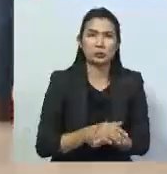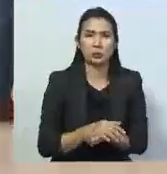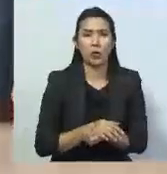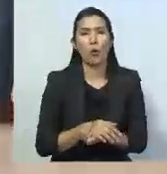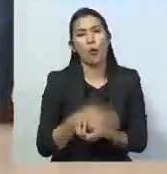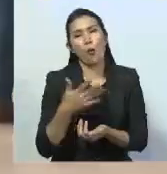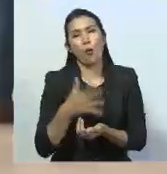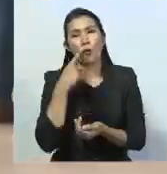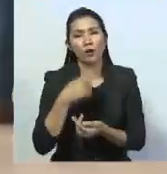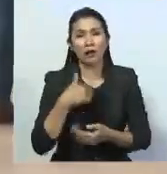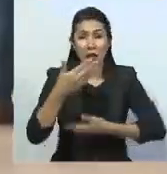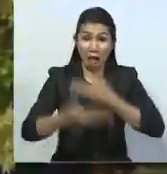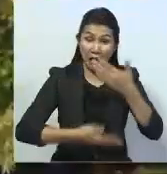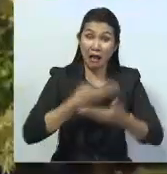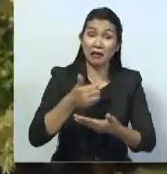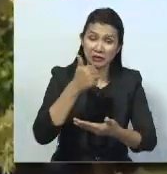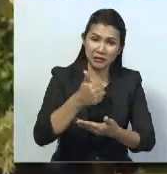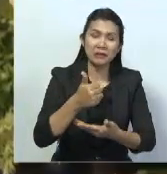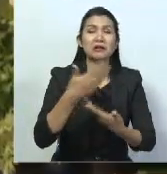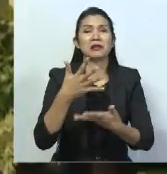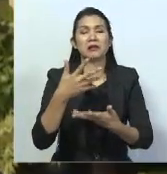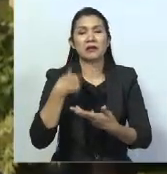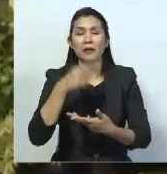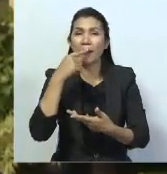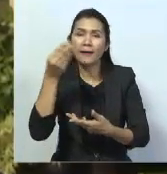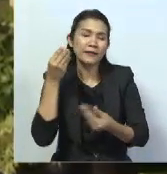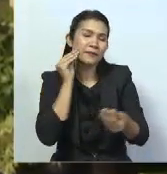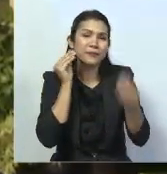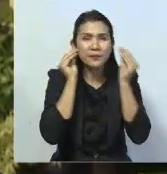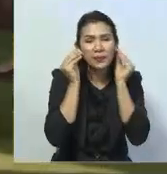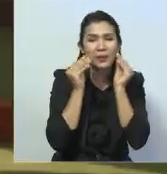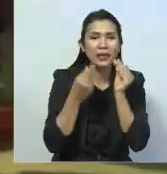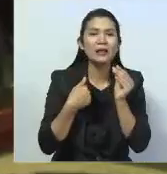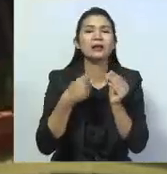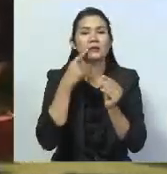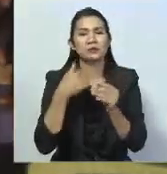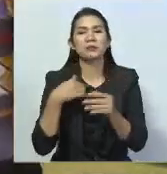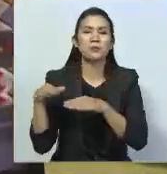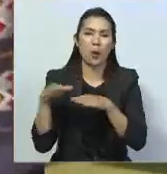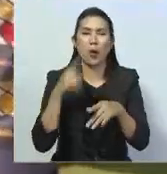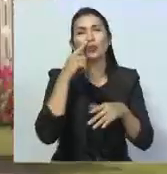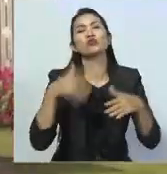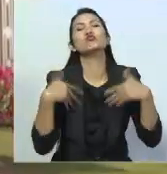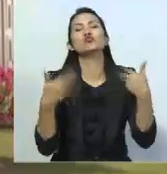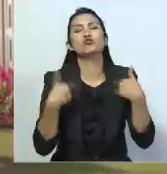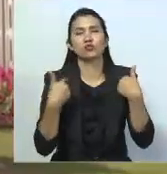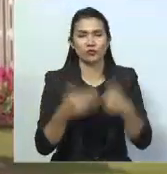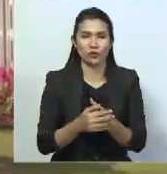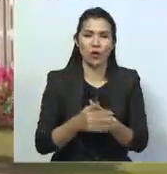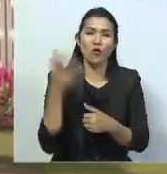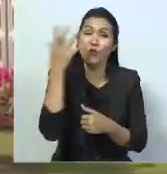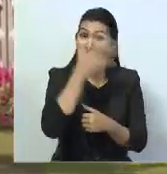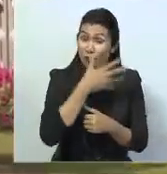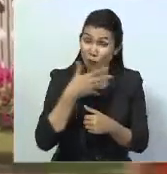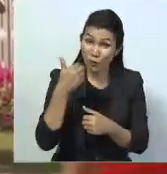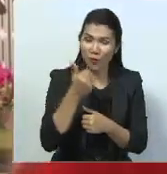กลายเป็นว่านอกจากขายได้บางคนไปหาเครื่องประดับหาอะไรมาตกแต่งสนุกสนานนอกจากความสวย